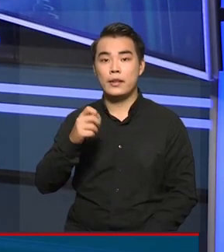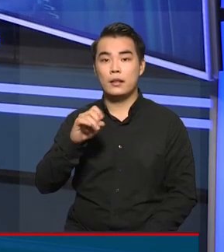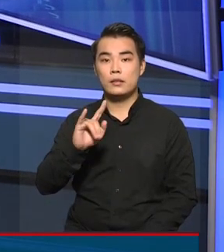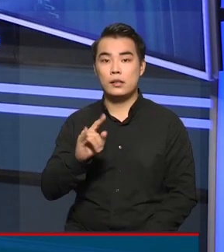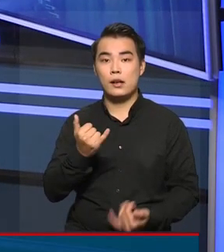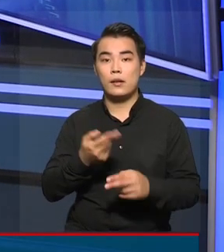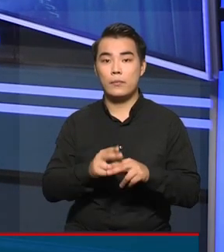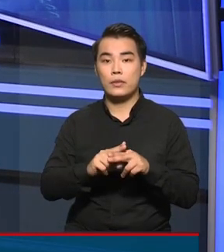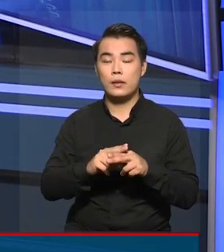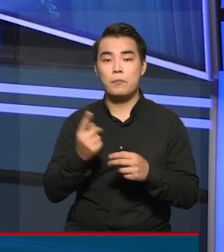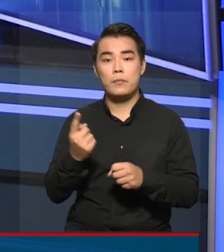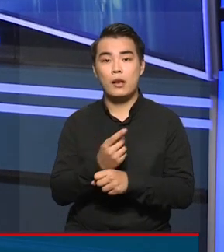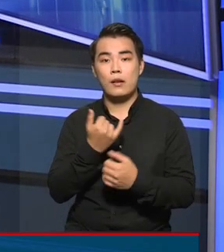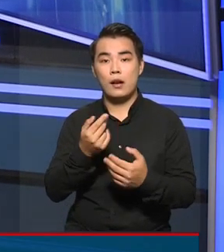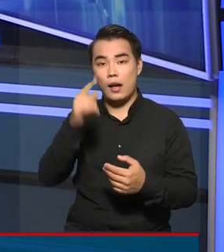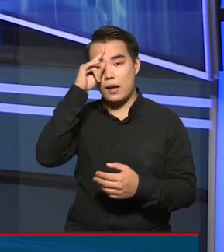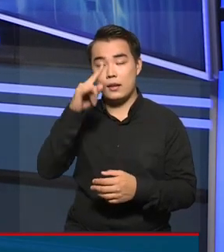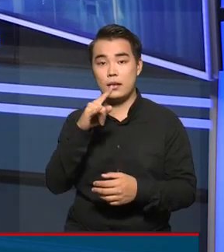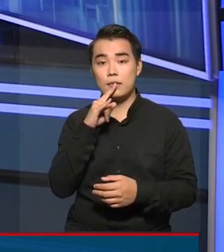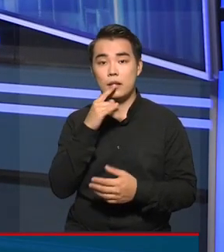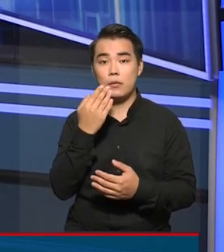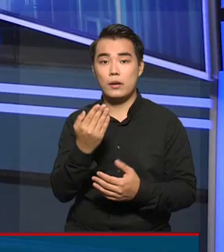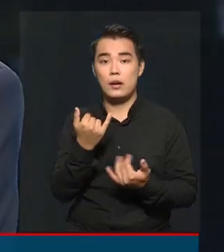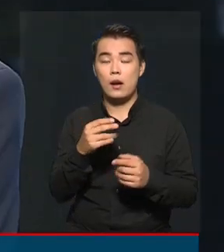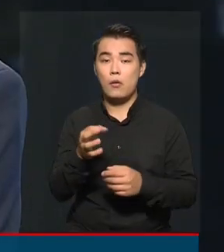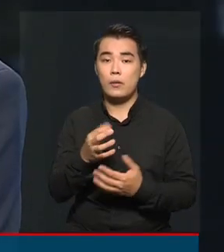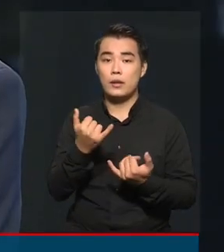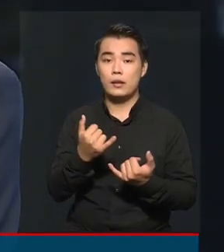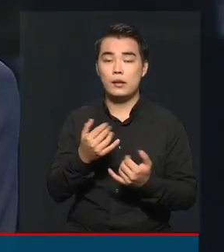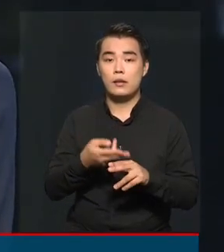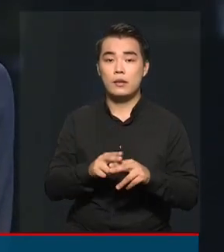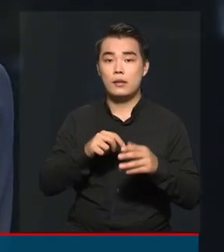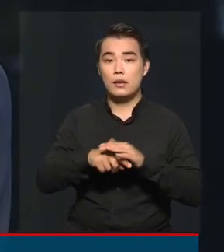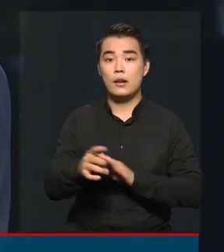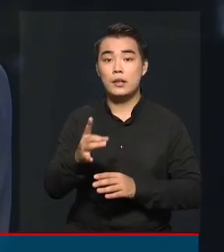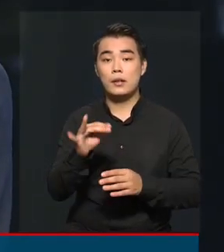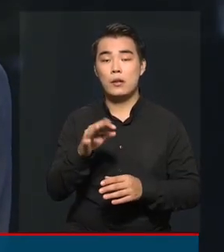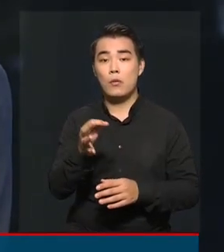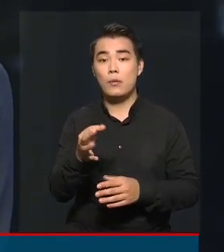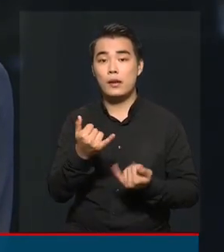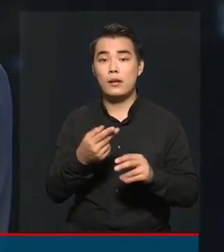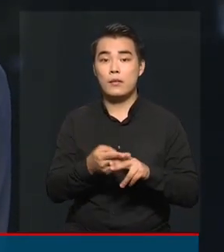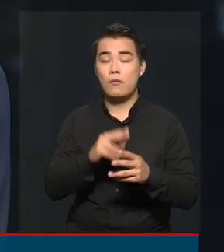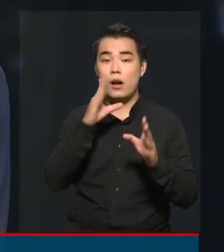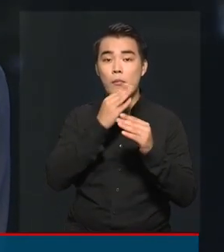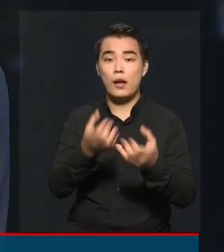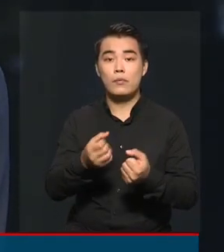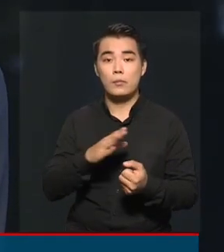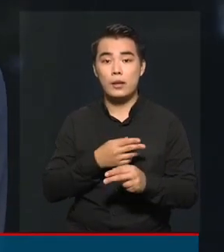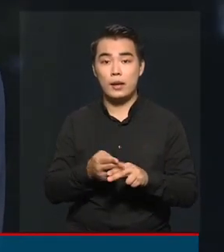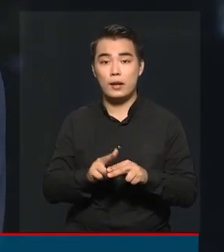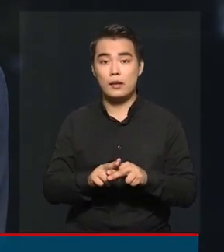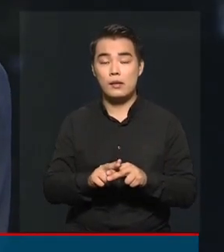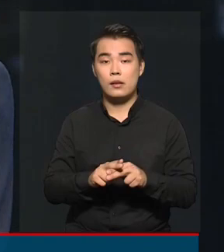Ғабдылкәрімұлы, биыл елімізде алғаш рет қазақстандықтар аудан мен облыстық маңызы бар қала әкімдерін сайлауға мүмкіндік алды.